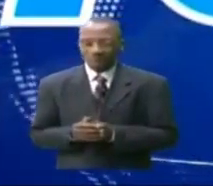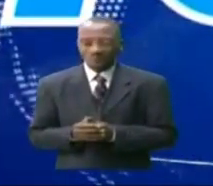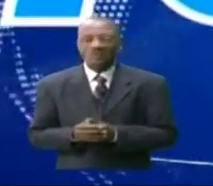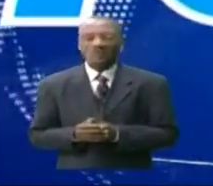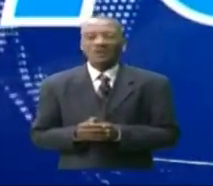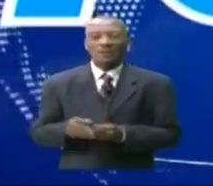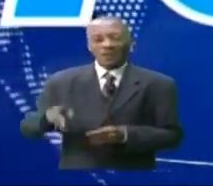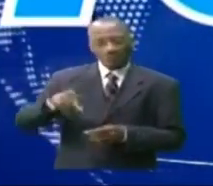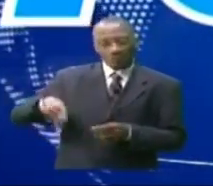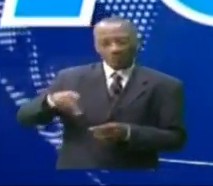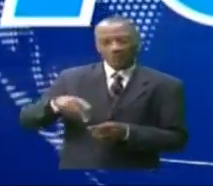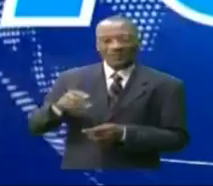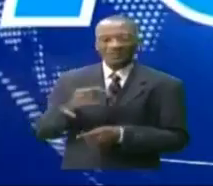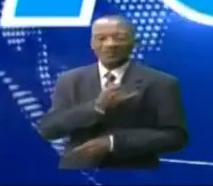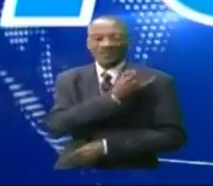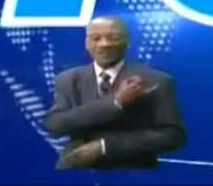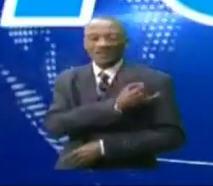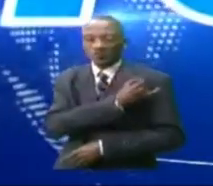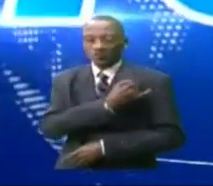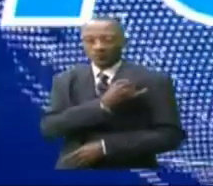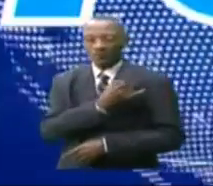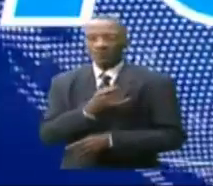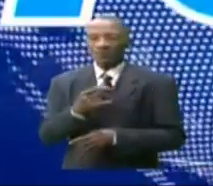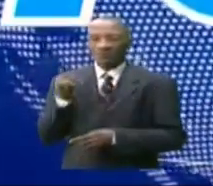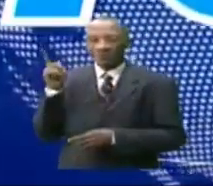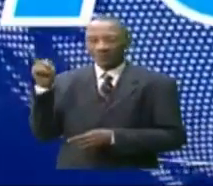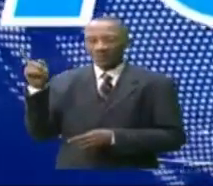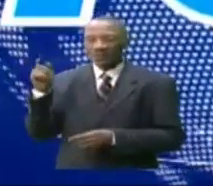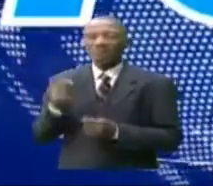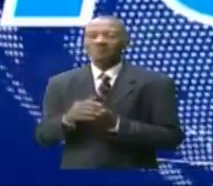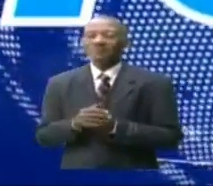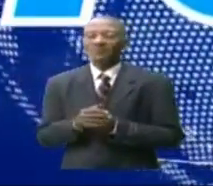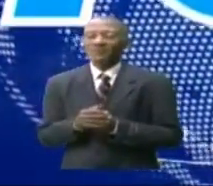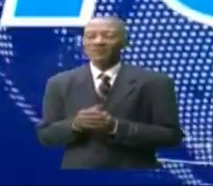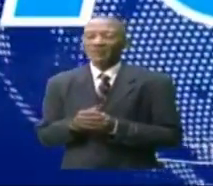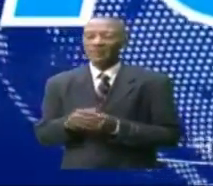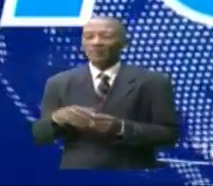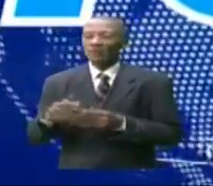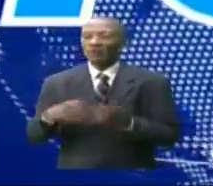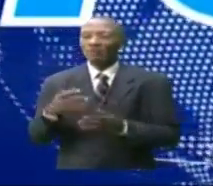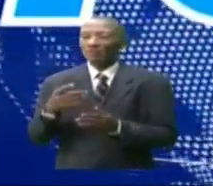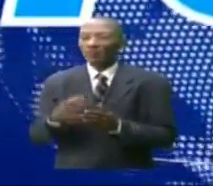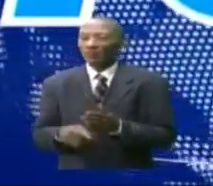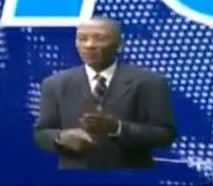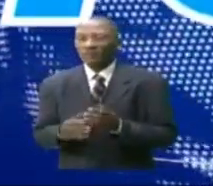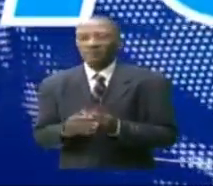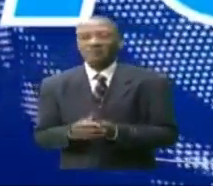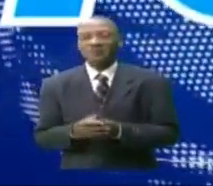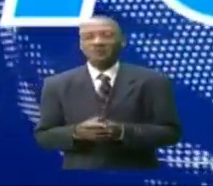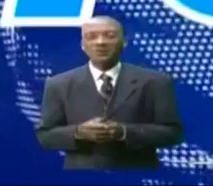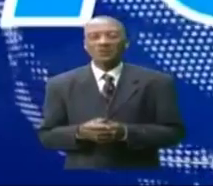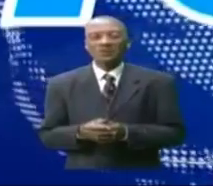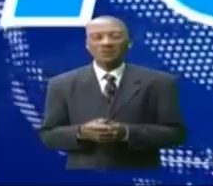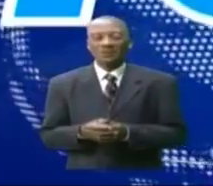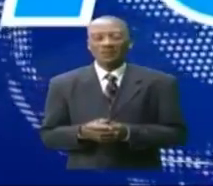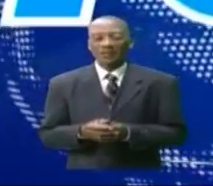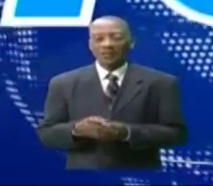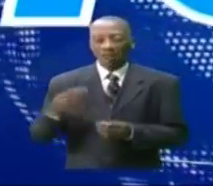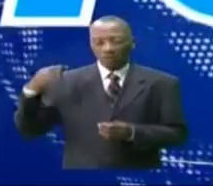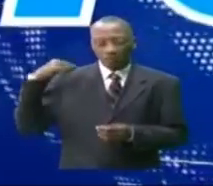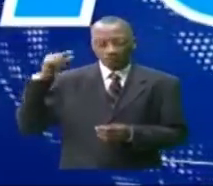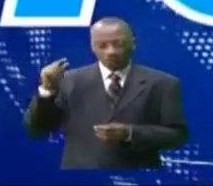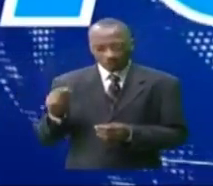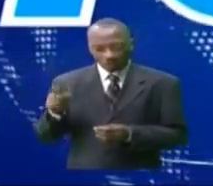l'Ituri pour parler de cet engagement pris le samedi dernier à Kunda devant le commandant de la 32e région militaire par le